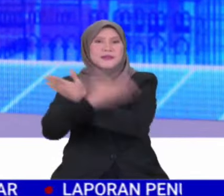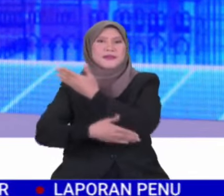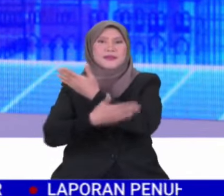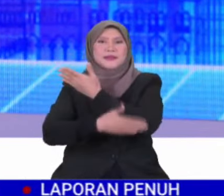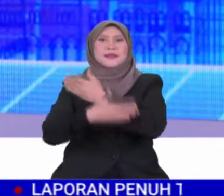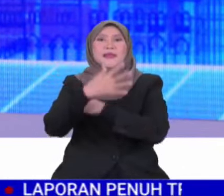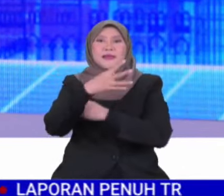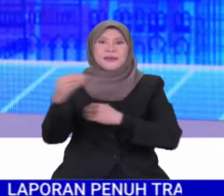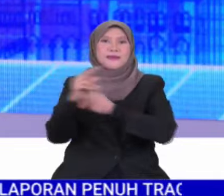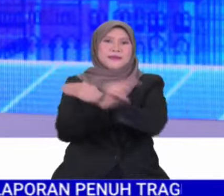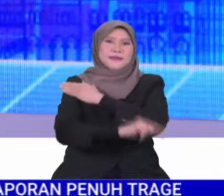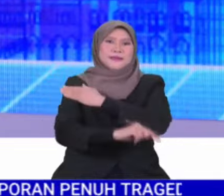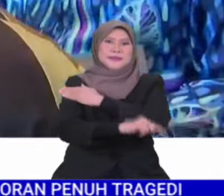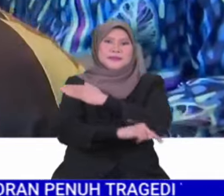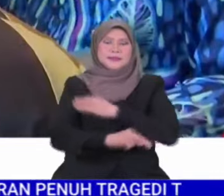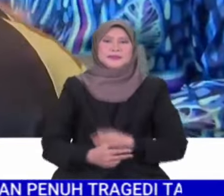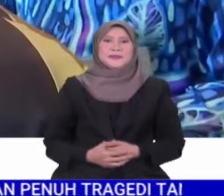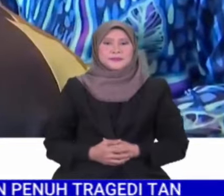negeri.